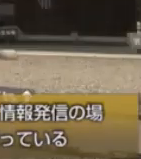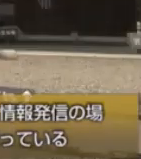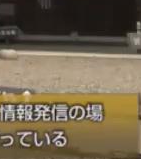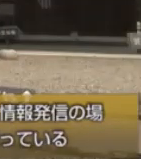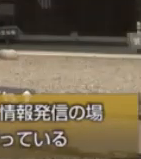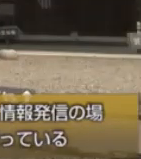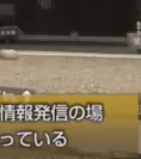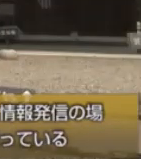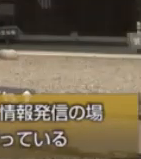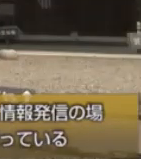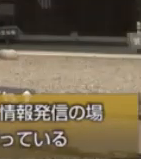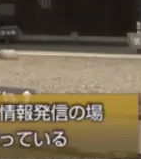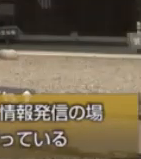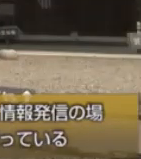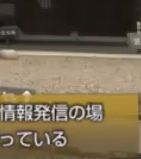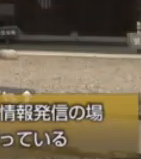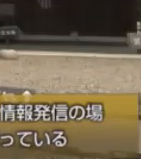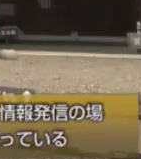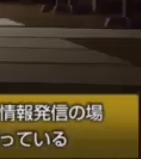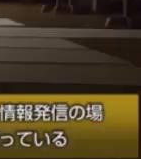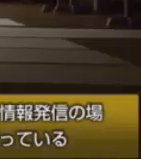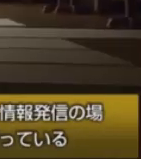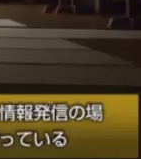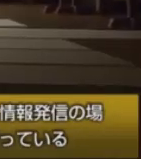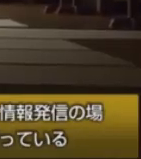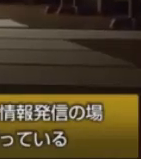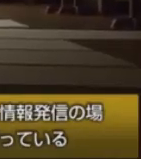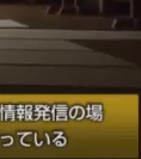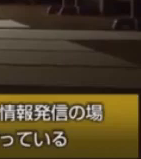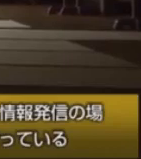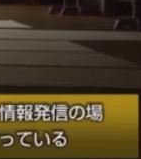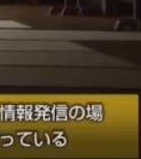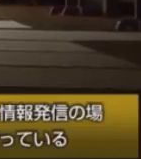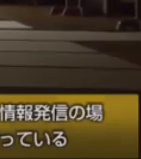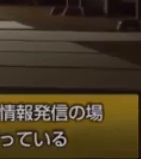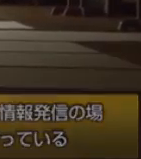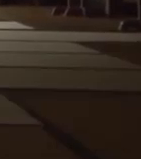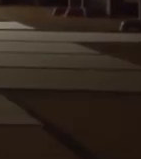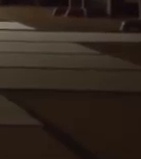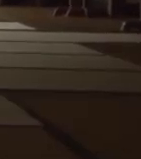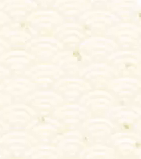で対局をしております。 ここではいろんな思い出がありますよね。